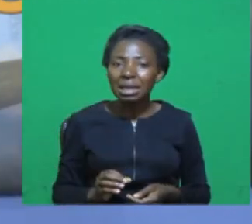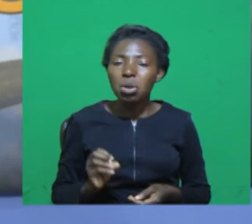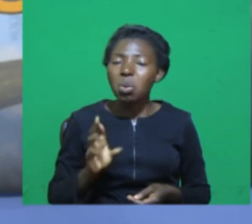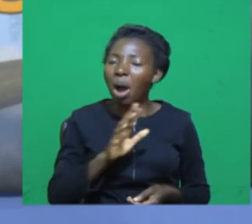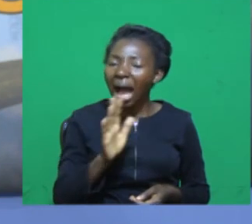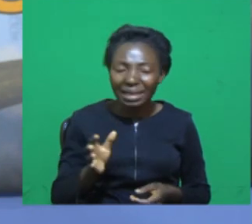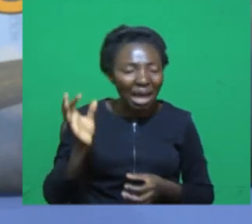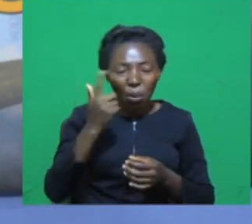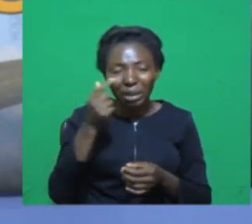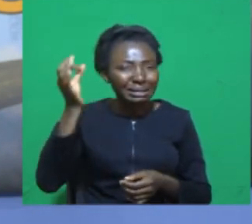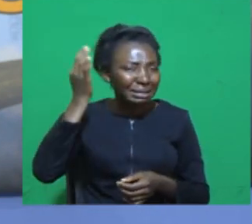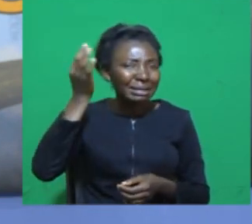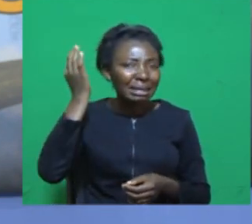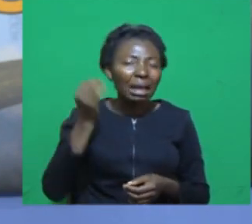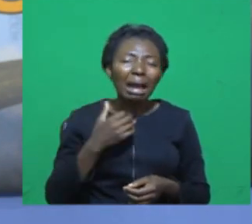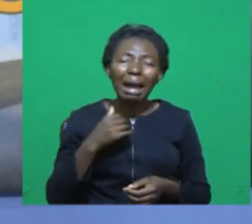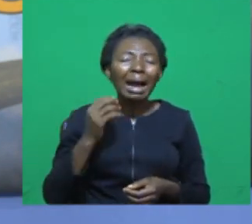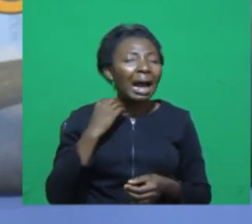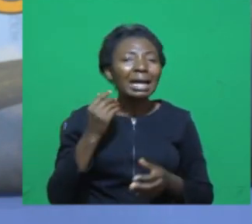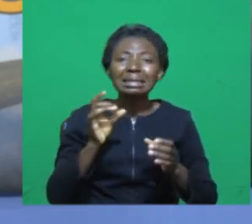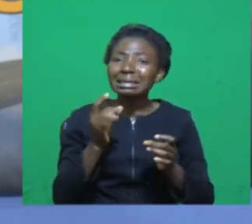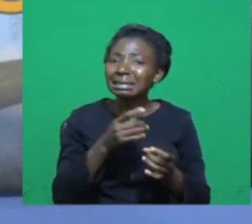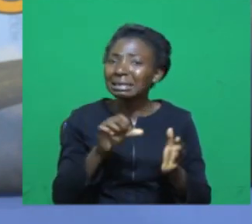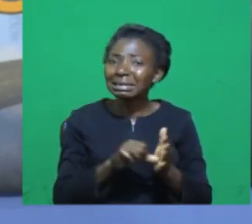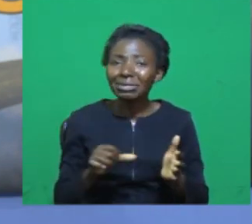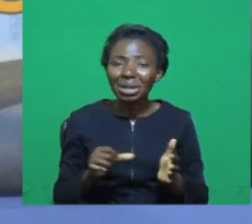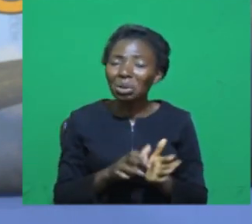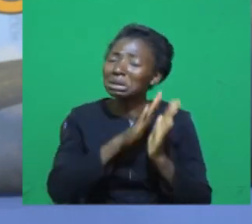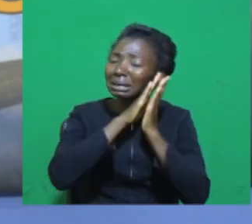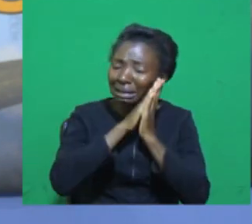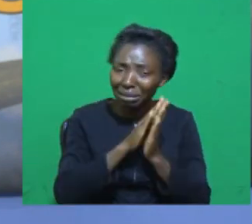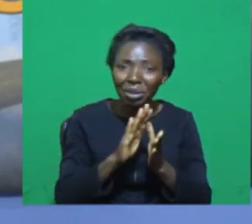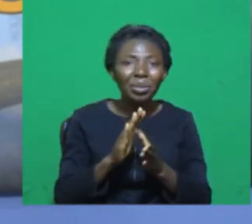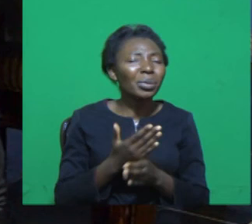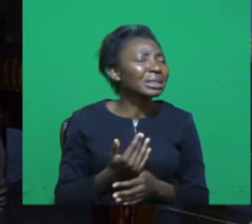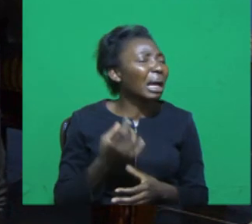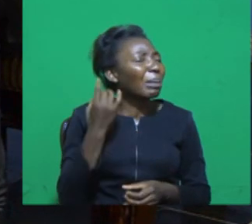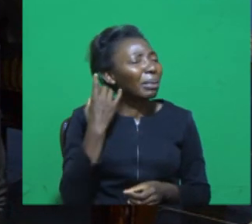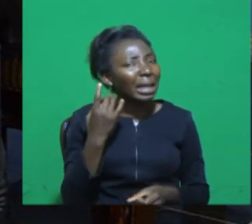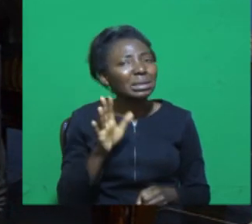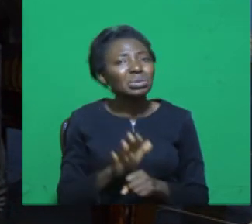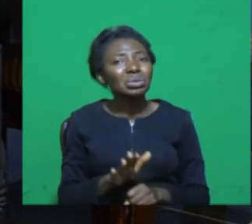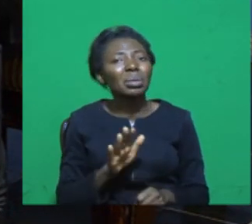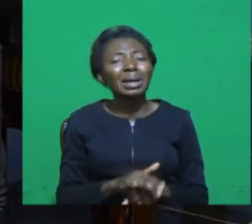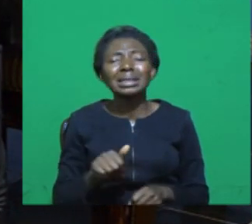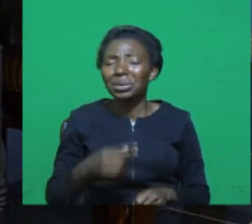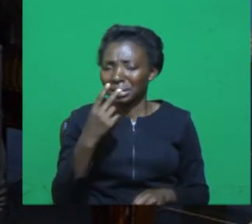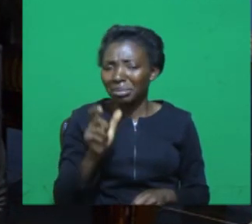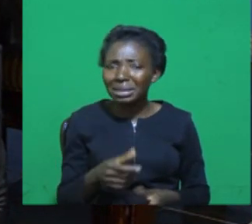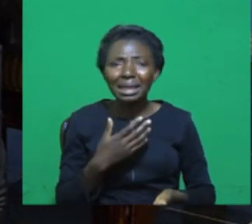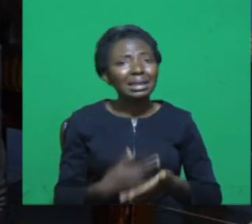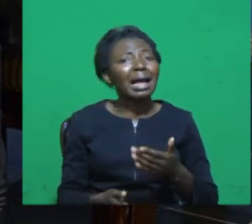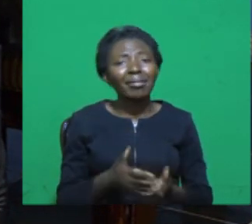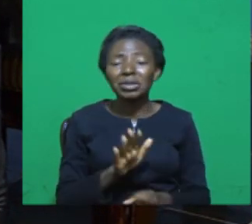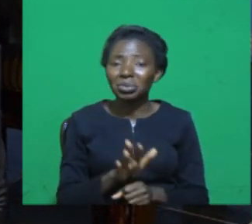usiku hwese pastor. Mutsipa unenge wakaitwa kunzwei so kuti zvisadzimika. Unotoona kuti ko